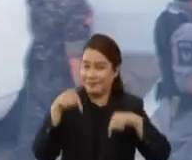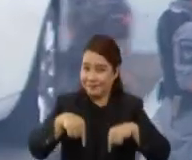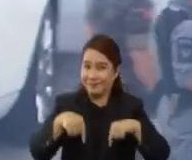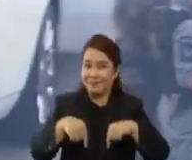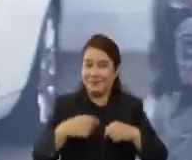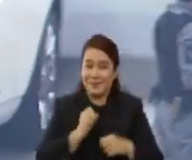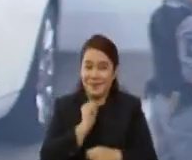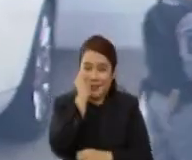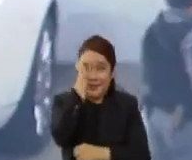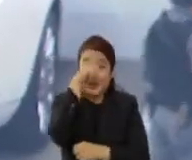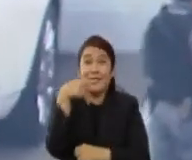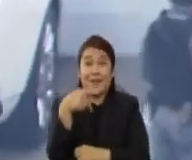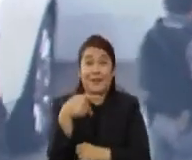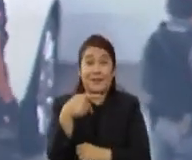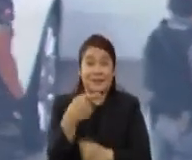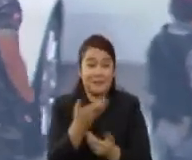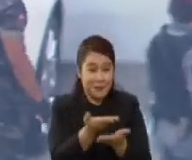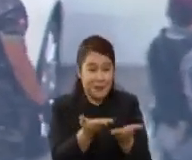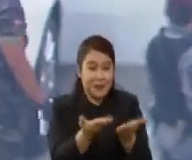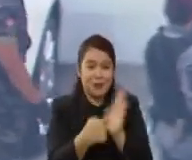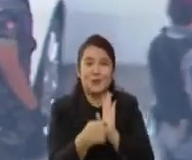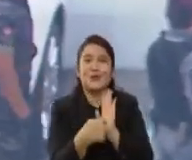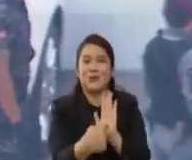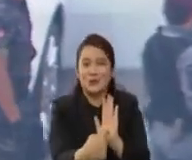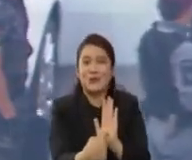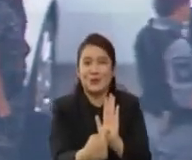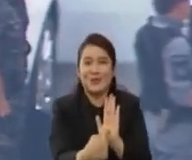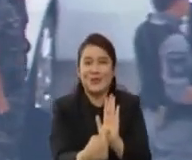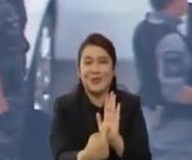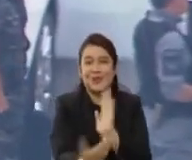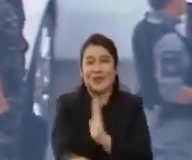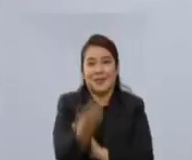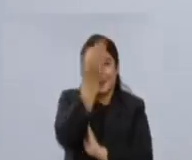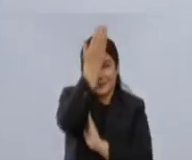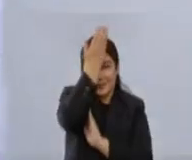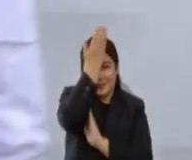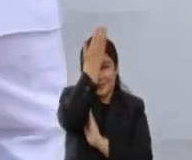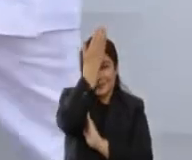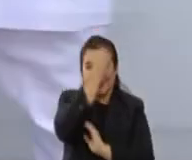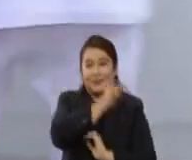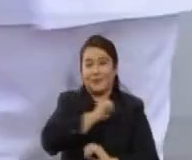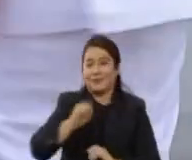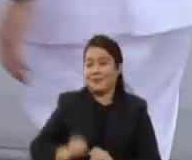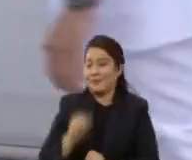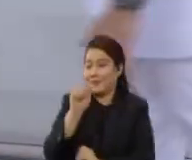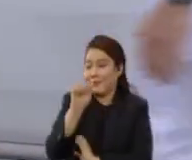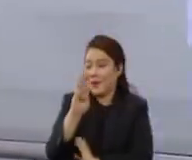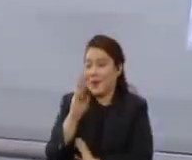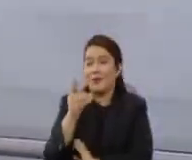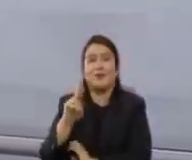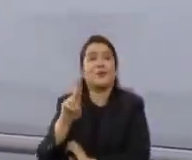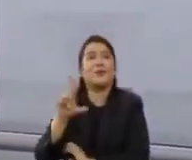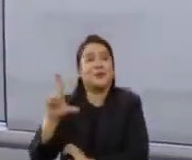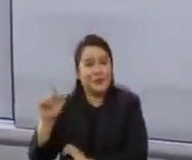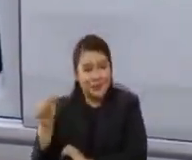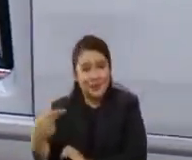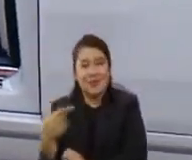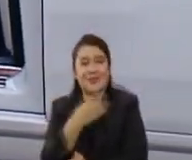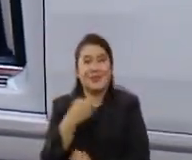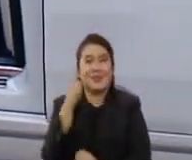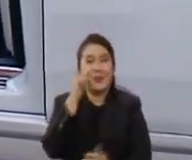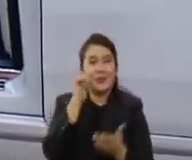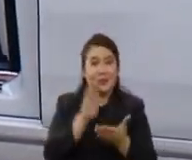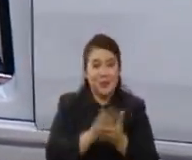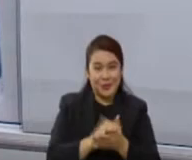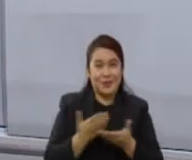kepribadian yang dizahirkan oleh Al-Sultan Abdullah Riayatuddin Al-Mustafa Billah Shah dan juga Tunku Haja Azizah